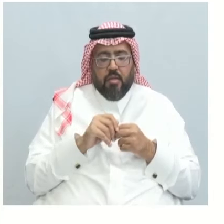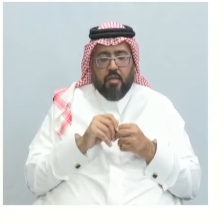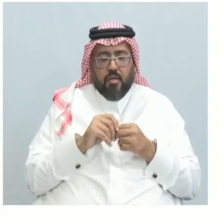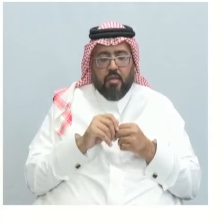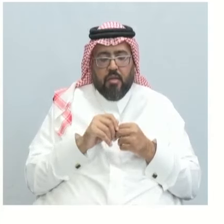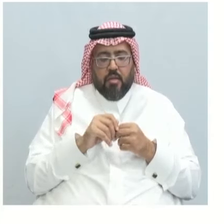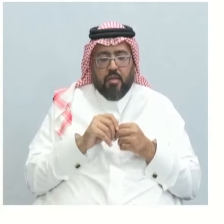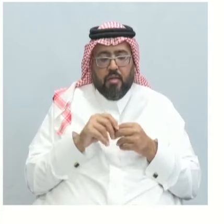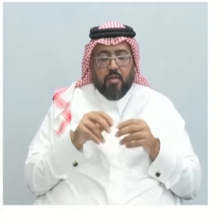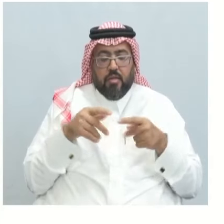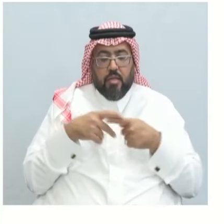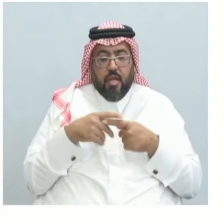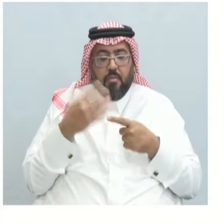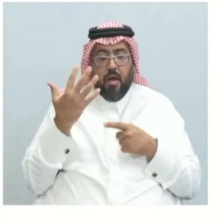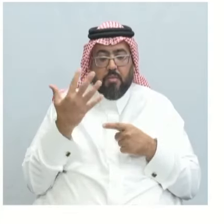رقم